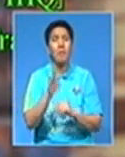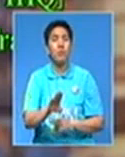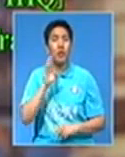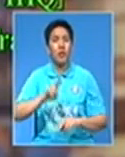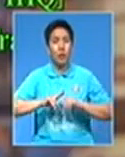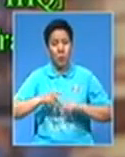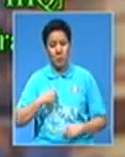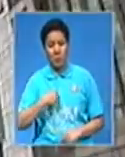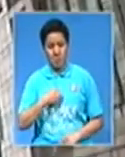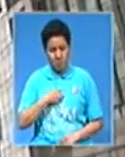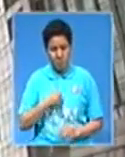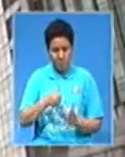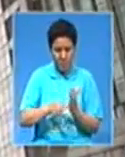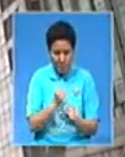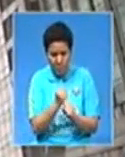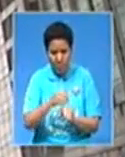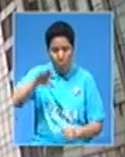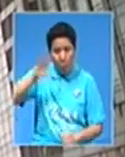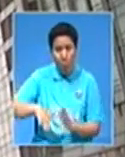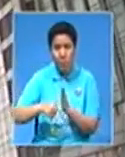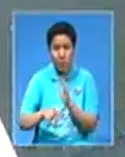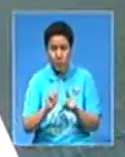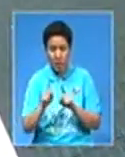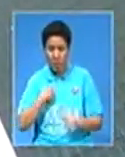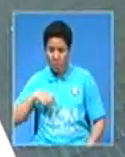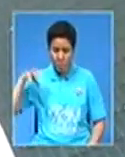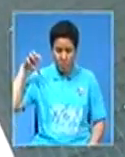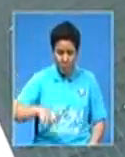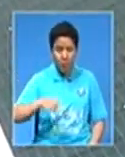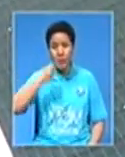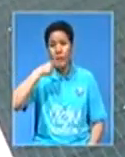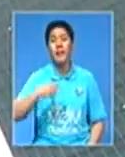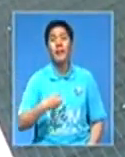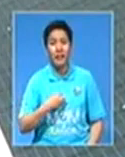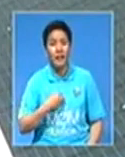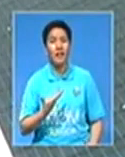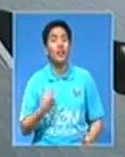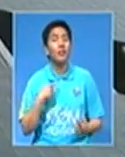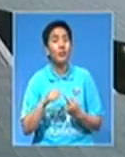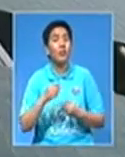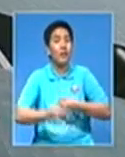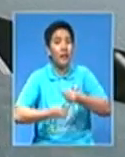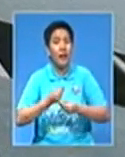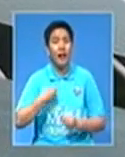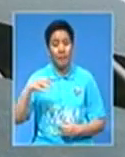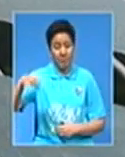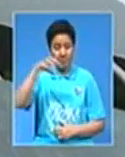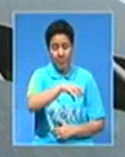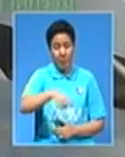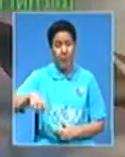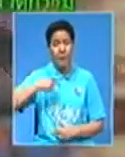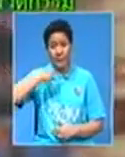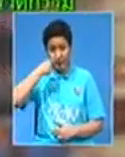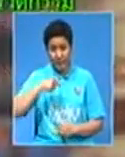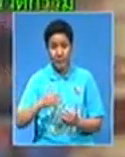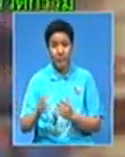กชนทั้งในและต่างประเทศมาจัดตั้งสำนักงานใหญ่ข้ามประเทศและบริษัทการค้าระหว่างประเทศในบ้านเราด้วยนะครับ